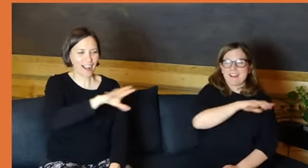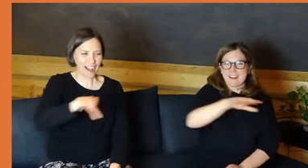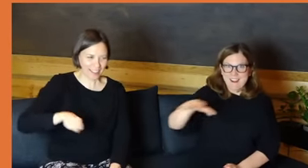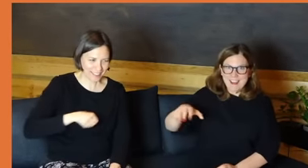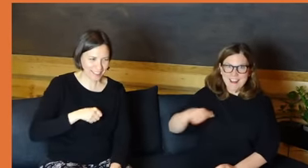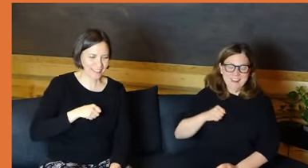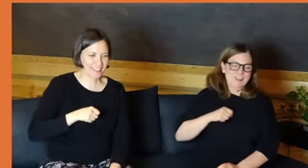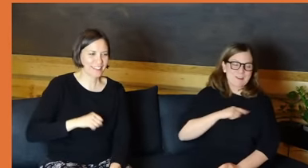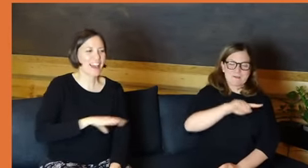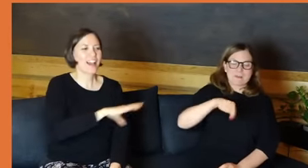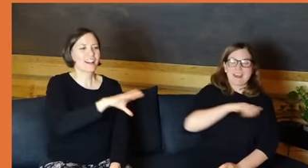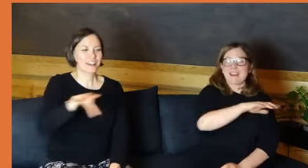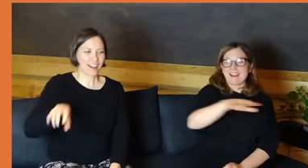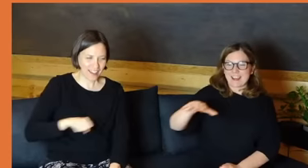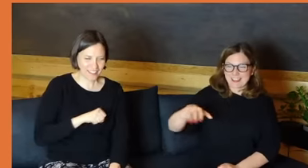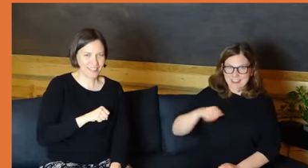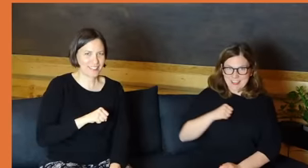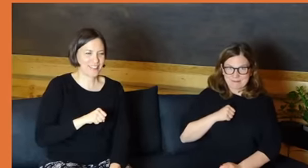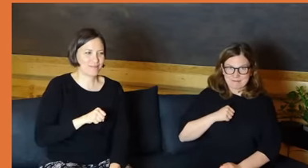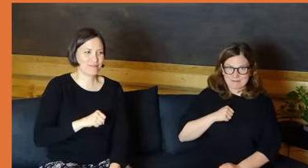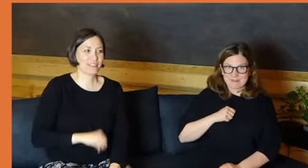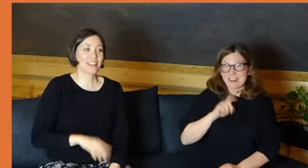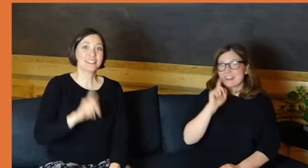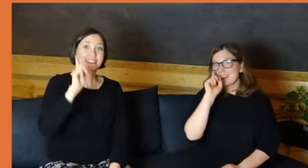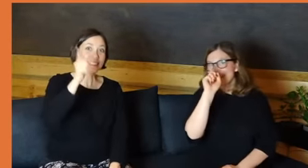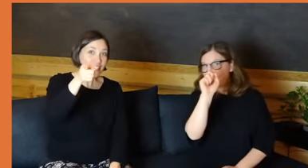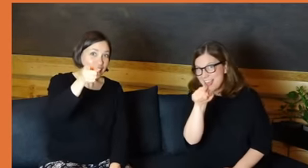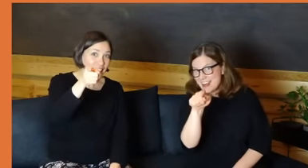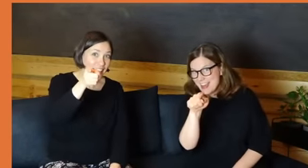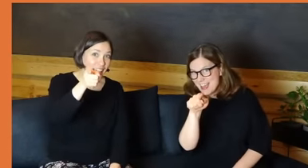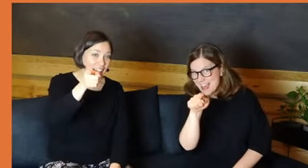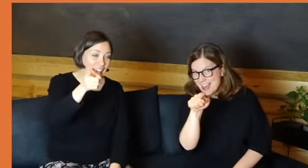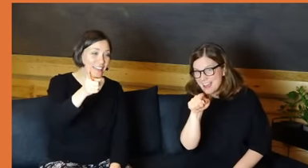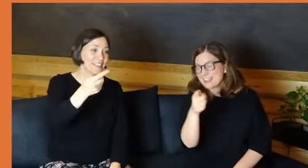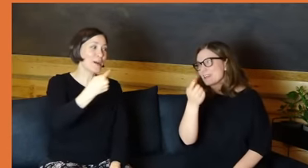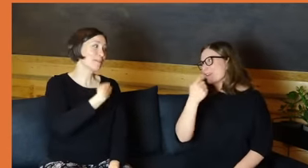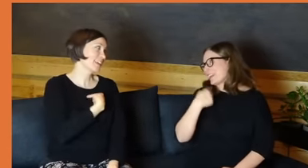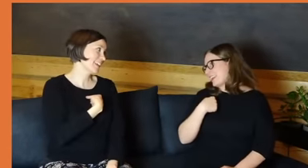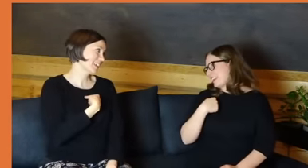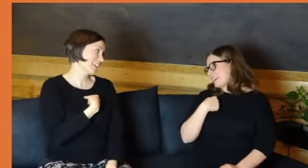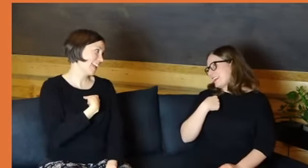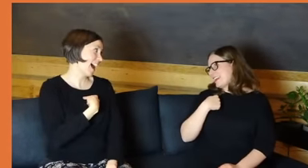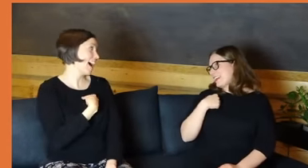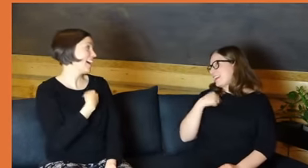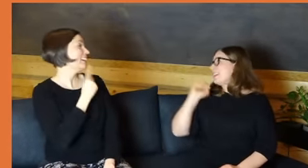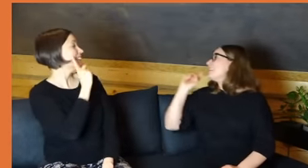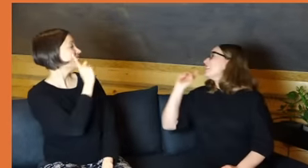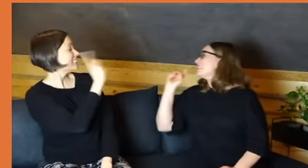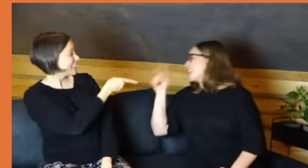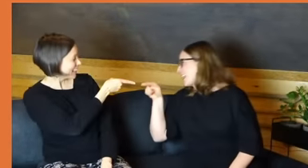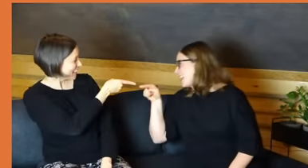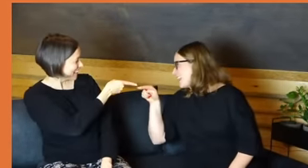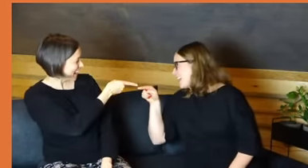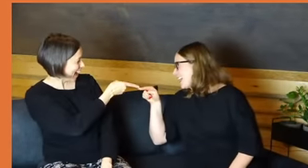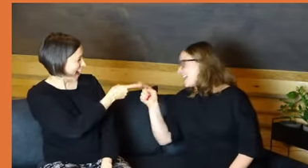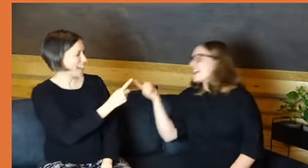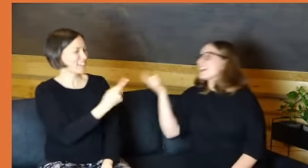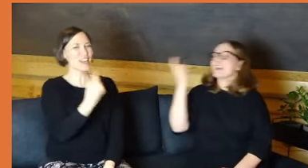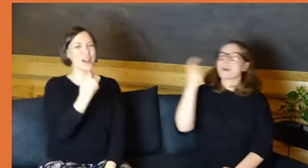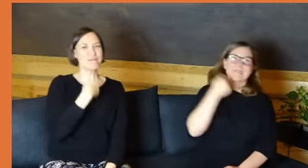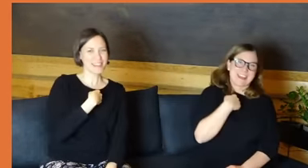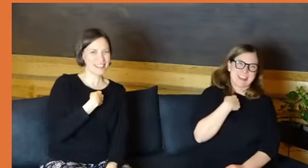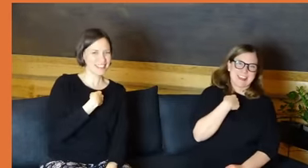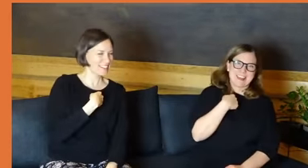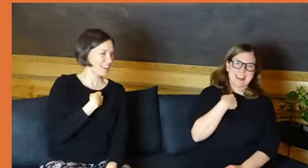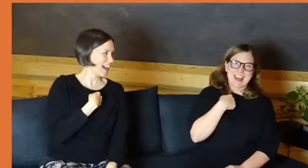kaikki, oomme kaikki, kaikki. Sinä ja minä, sinä